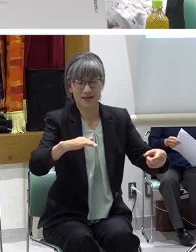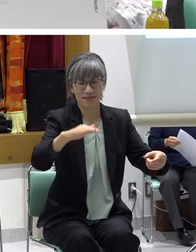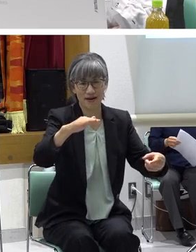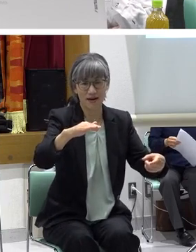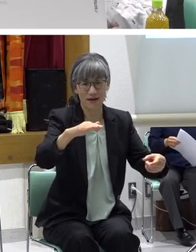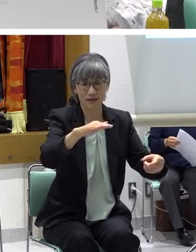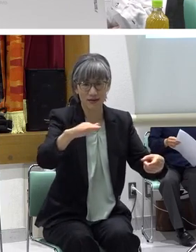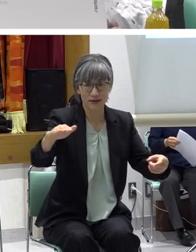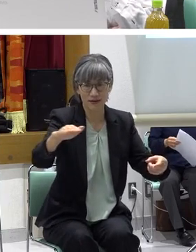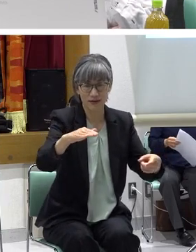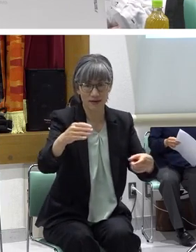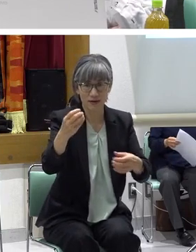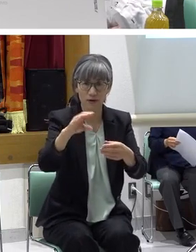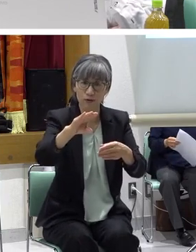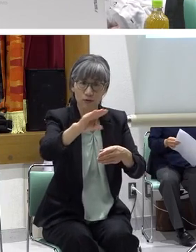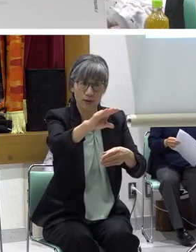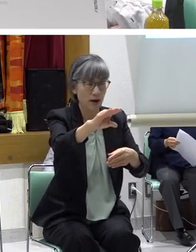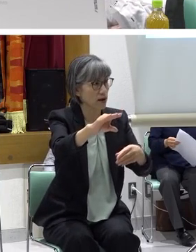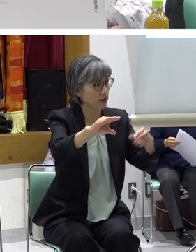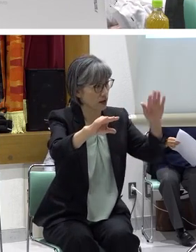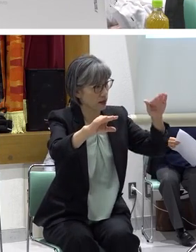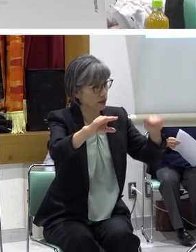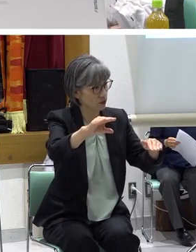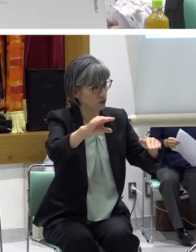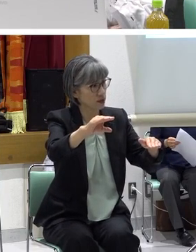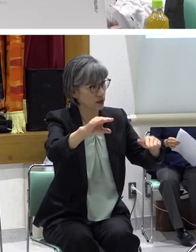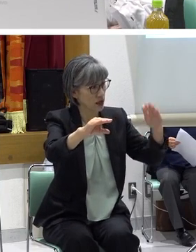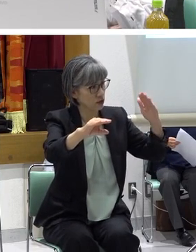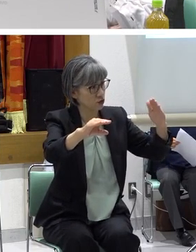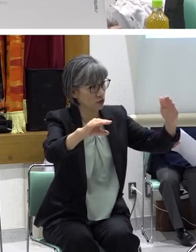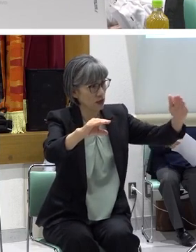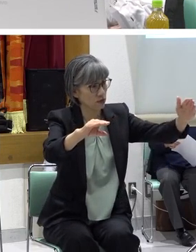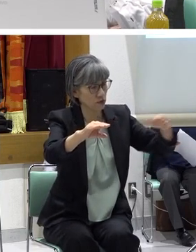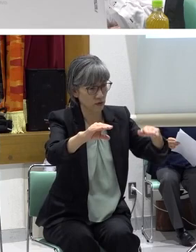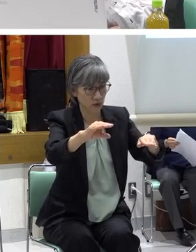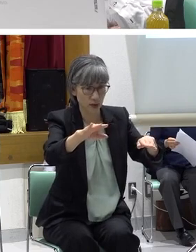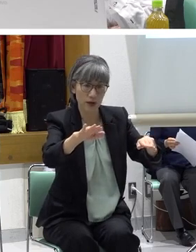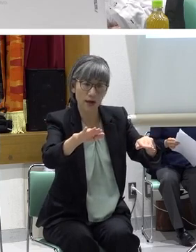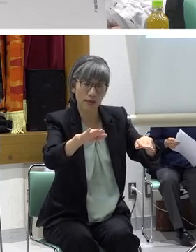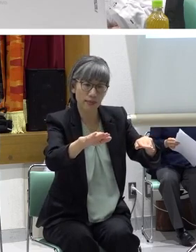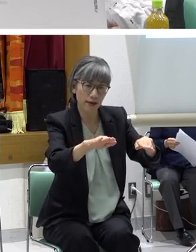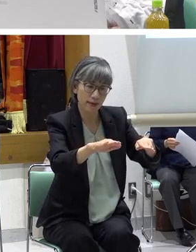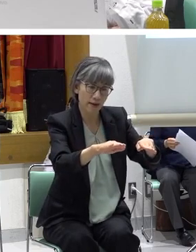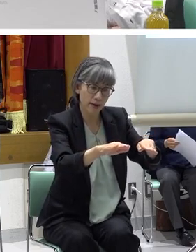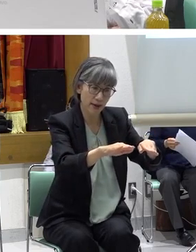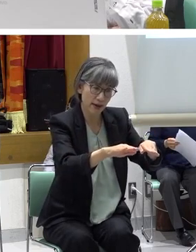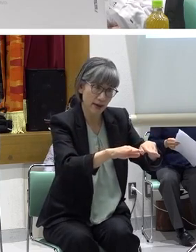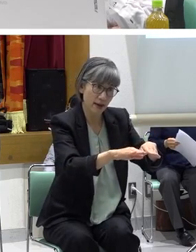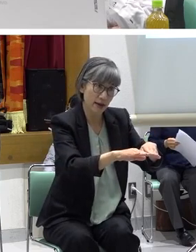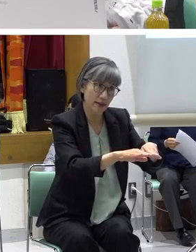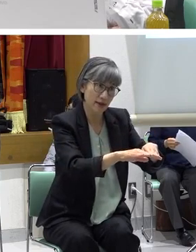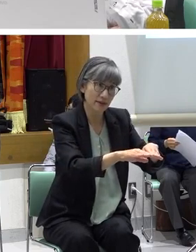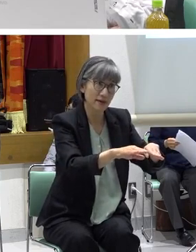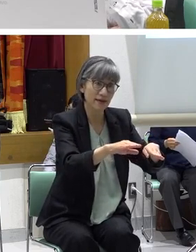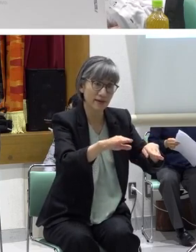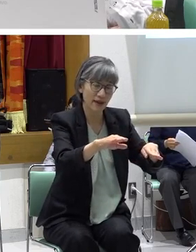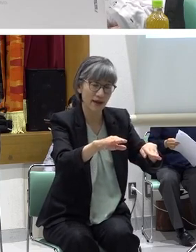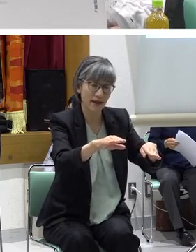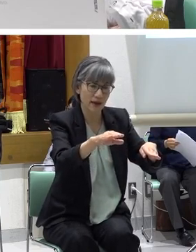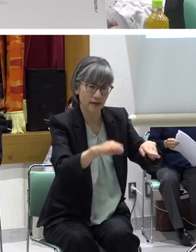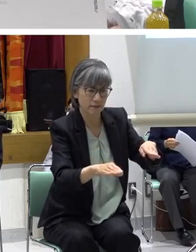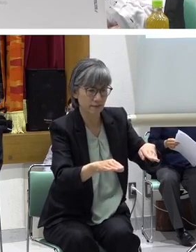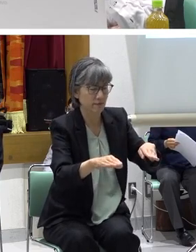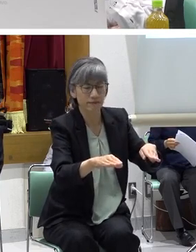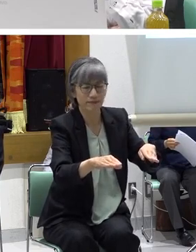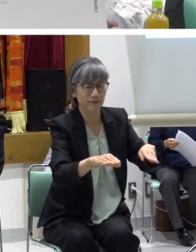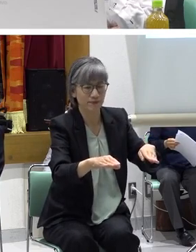住宅地側の低い部分まで緩やかに斜めになっていて、歩道と車道の段差も解